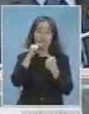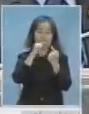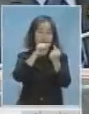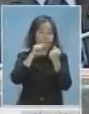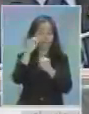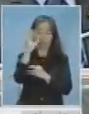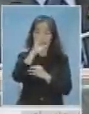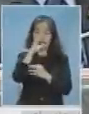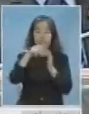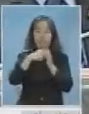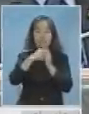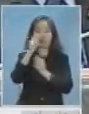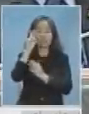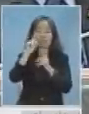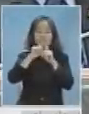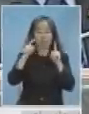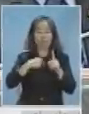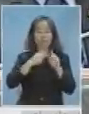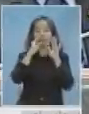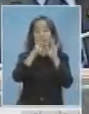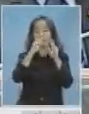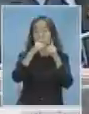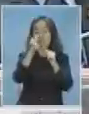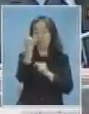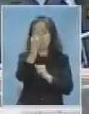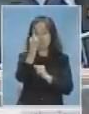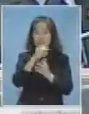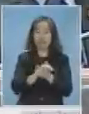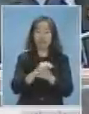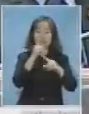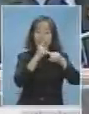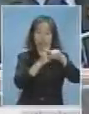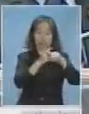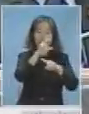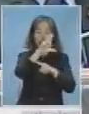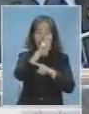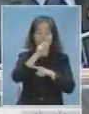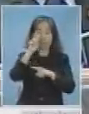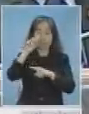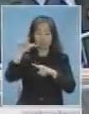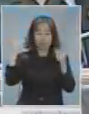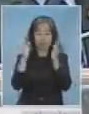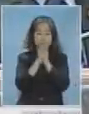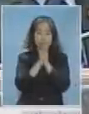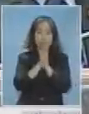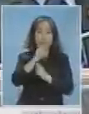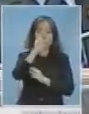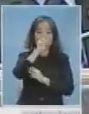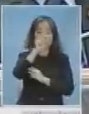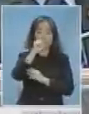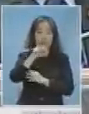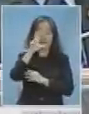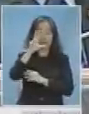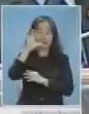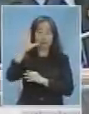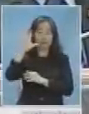ที่จะกู้นะครับแต่ผมขอตั้งสังเกตกับท่านเพียงเรื่องเดียวครับบวก2ตัวเลขรวมกันแล้วมัน 2.35 ล้านล้านนะครับ